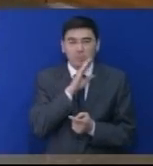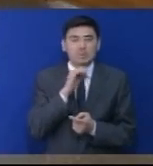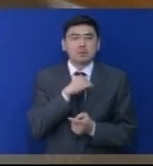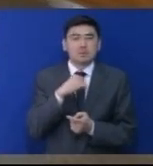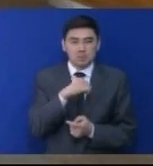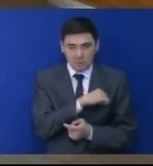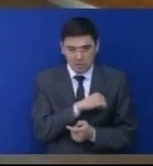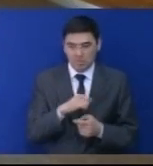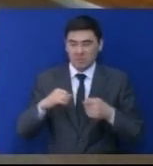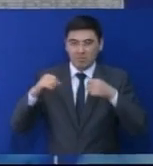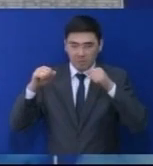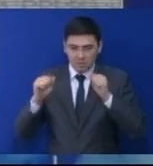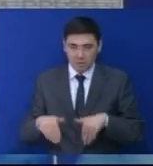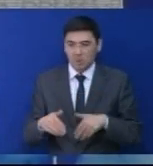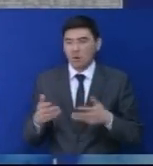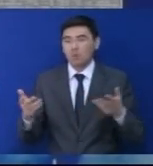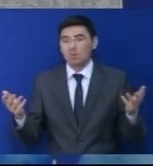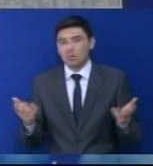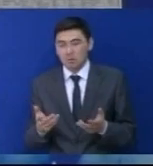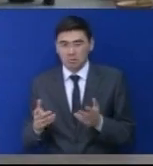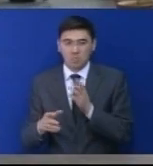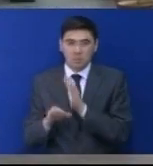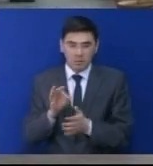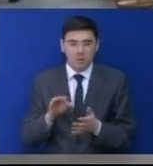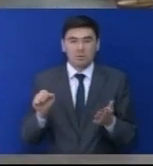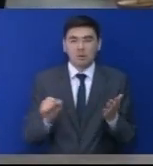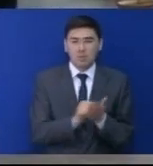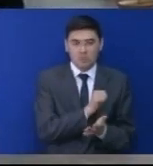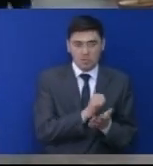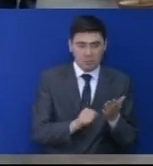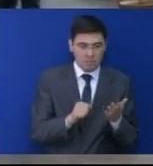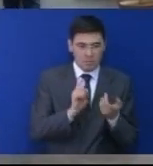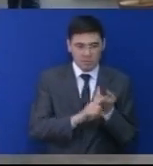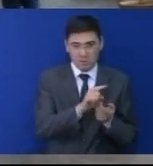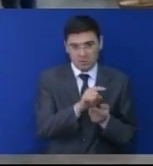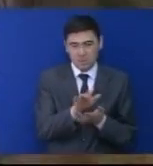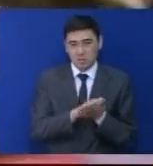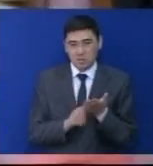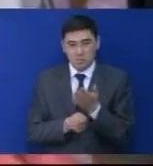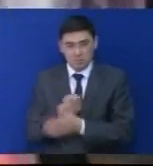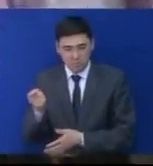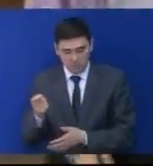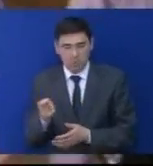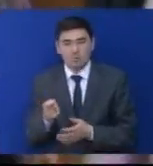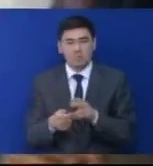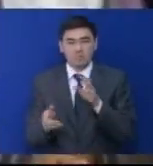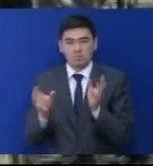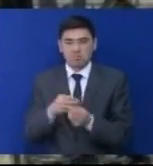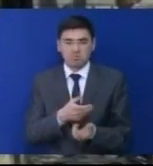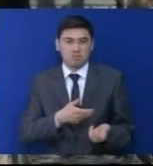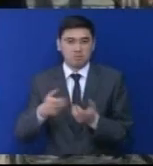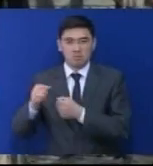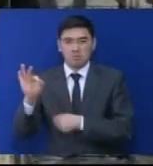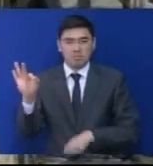қолында. Өйткені барлық олардың құжаттарды қаншалықты тез тапсыратындығына байланысты болмақ.